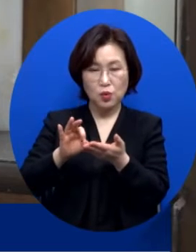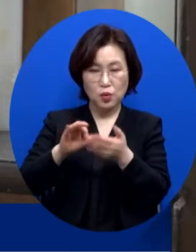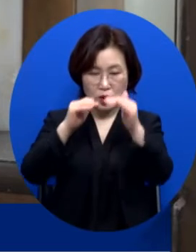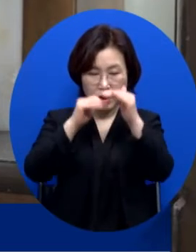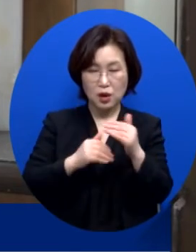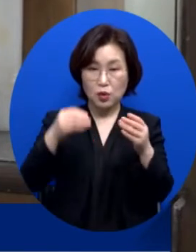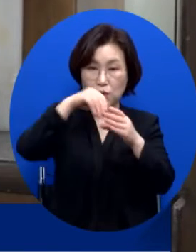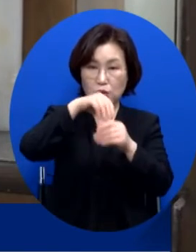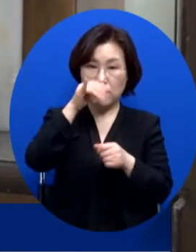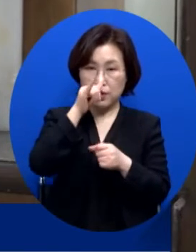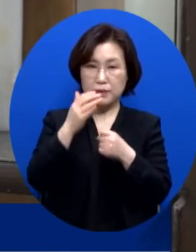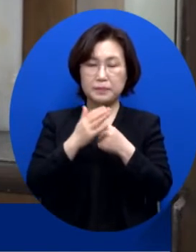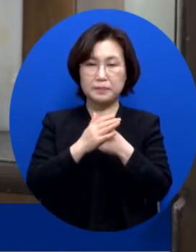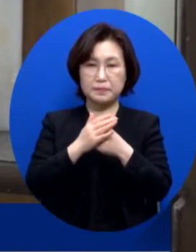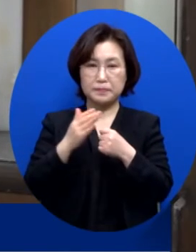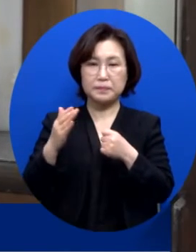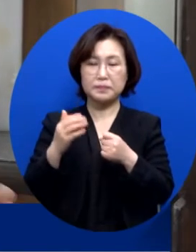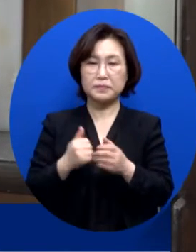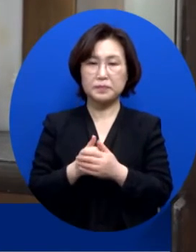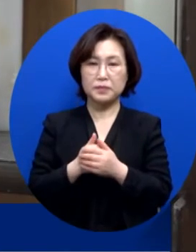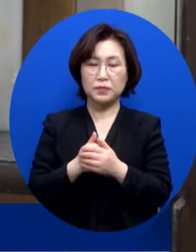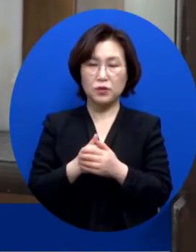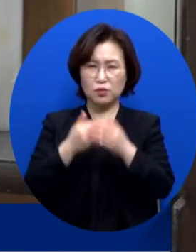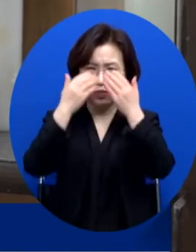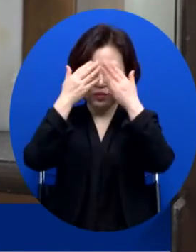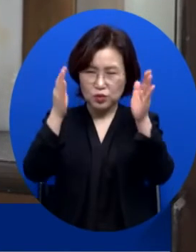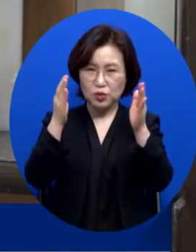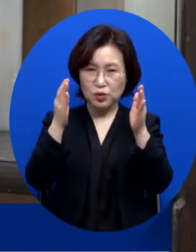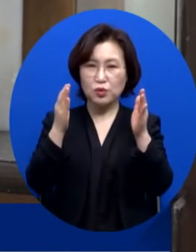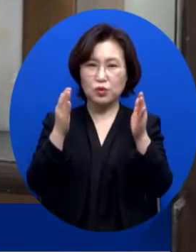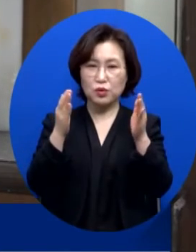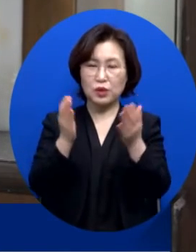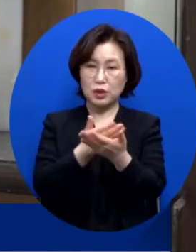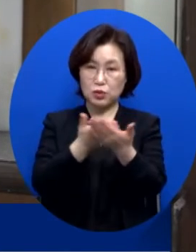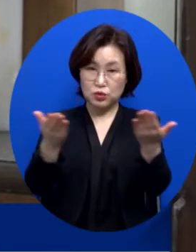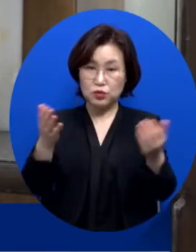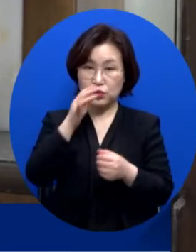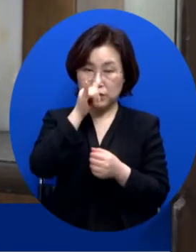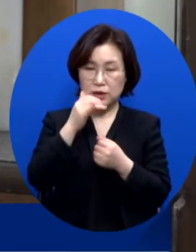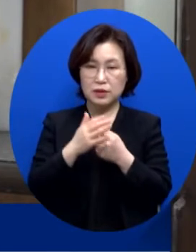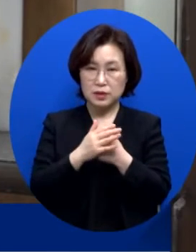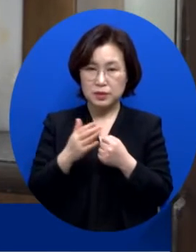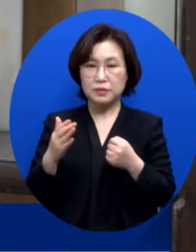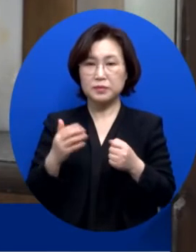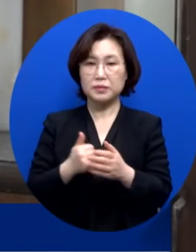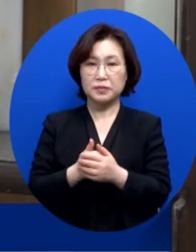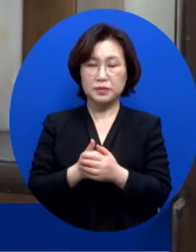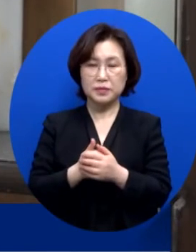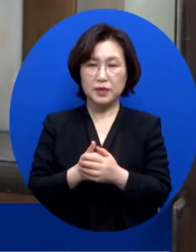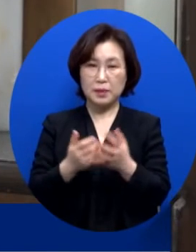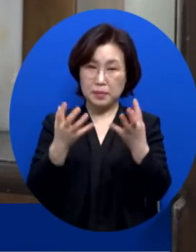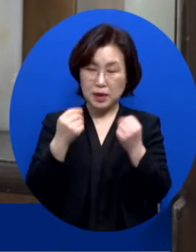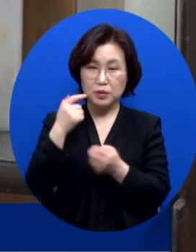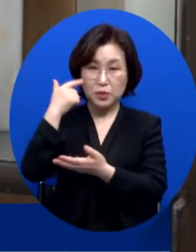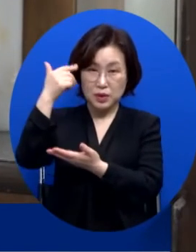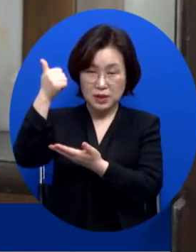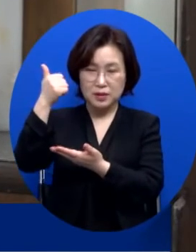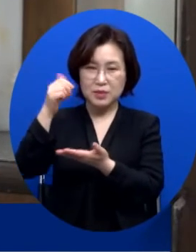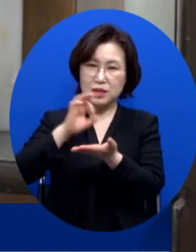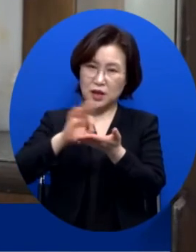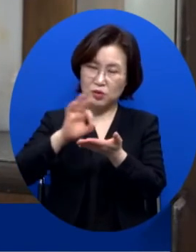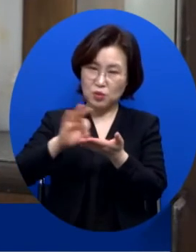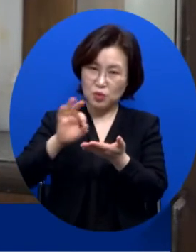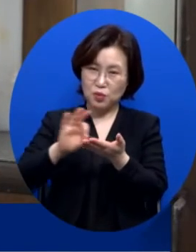때문에 좀만 이렇게 또 무료로 저희가 다 다운 받아서 보실 수 있도록 했기 때문에 많은 목회자들이 좀